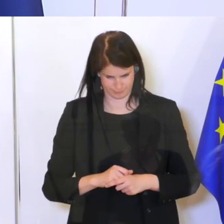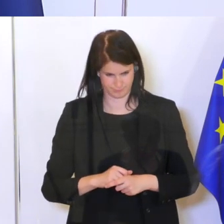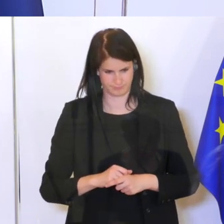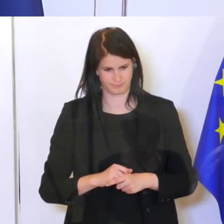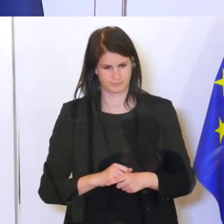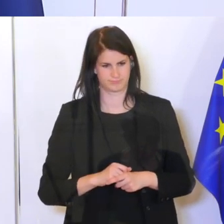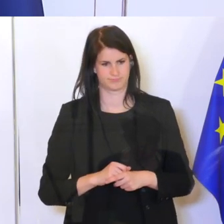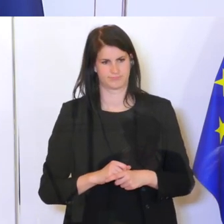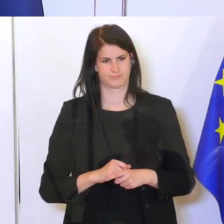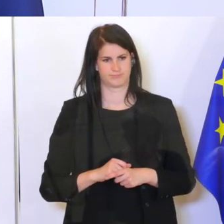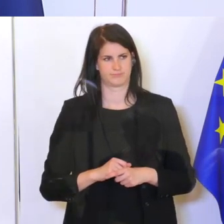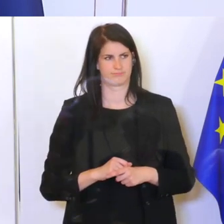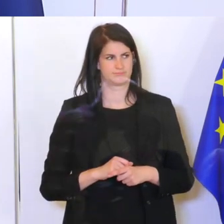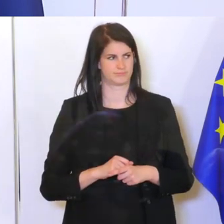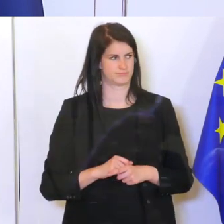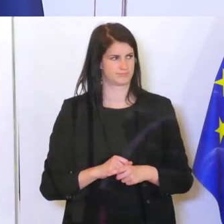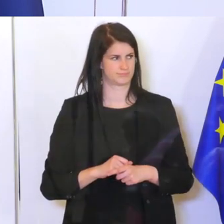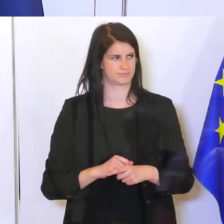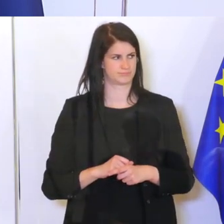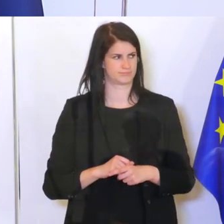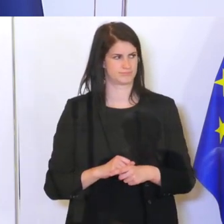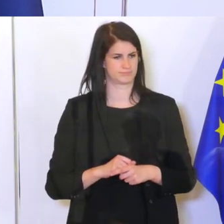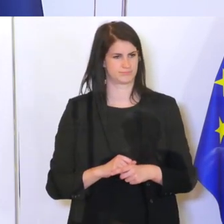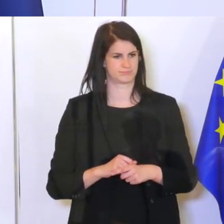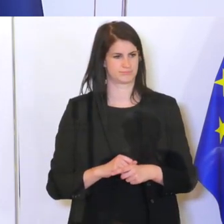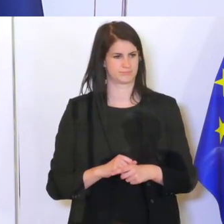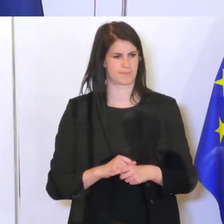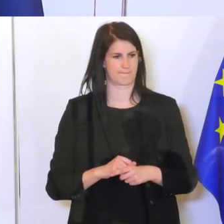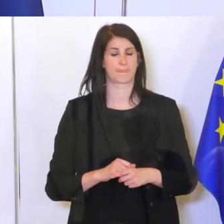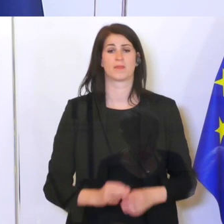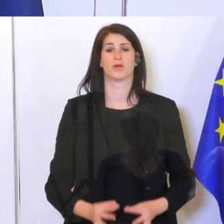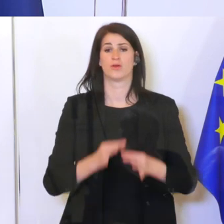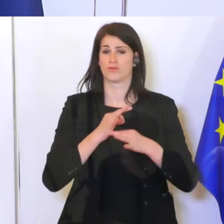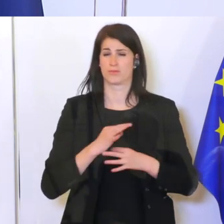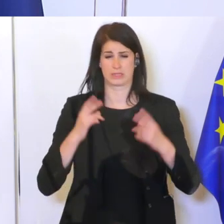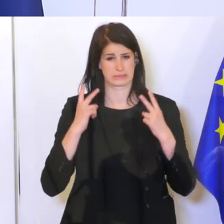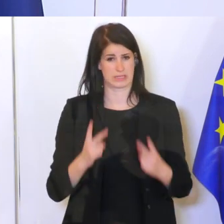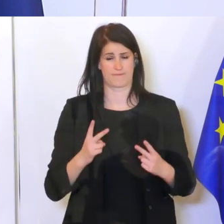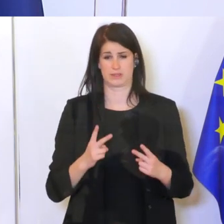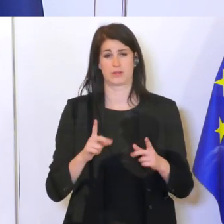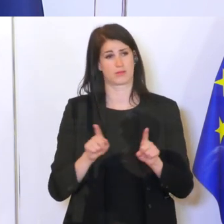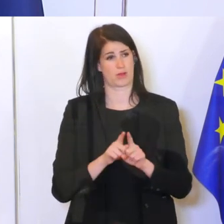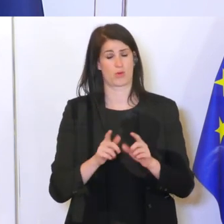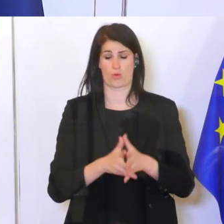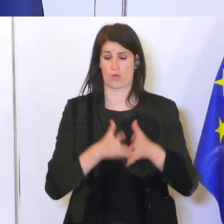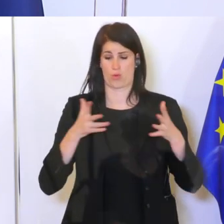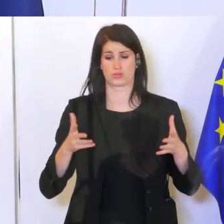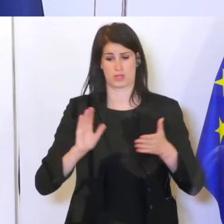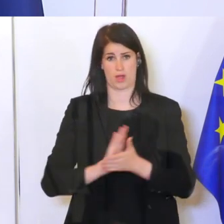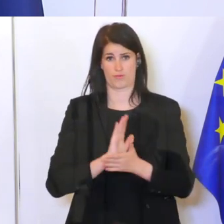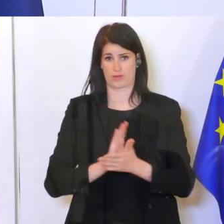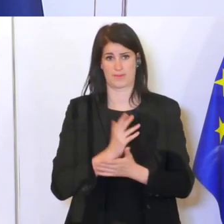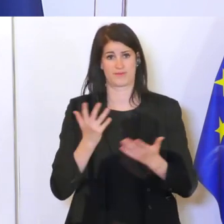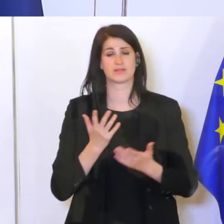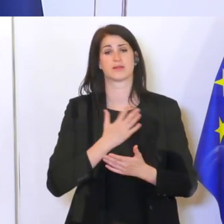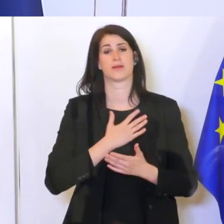Es ist mir sehr, sehr wichtig und es ist eine zentrale Aufgabe, in meinen ersten